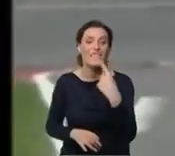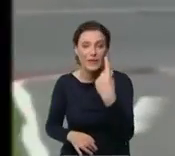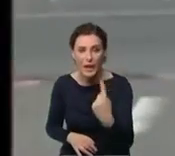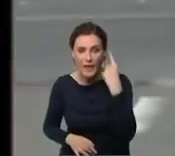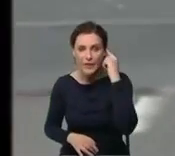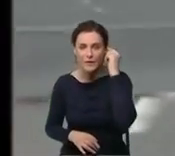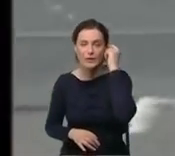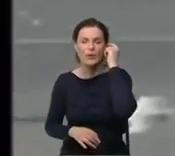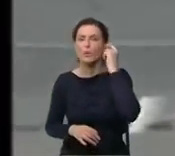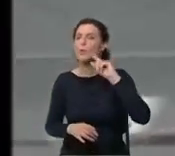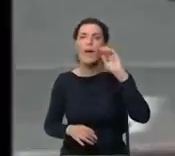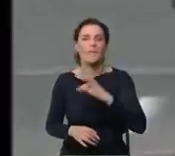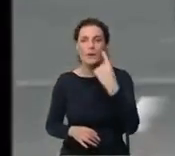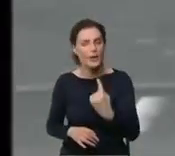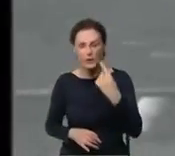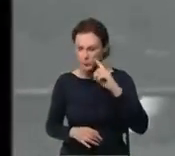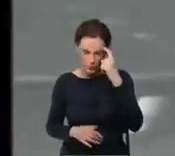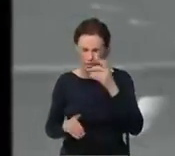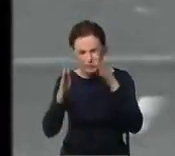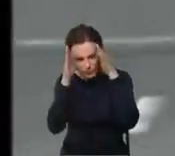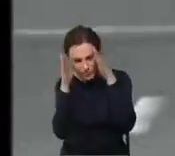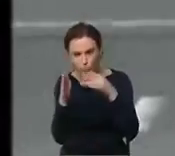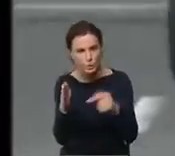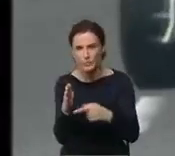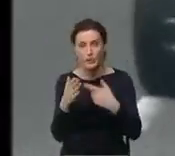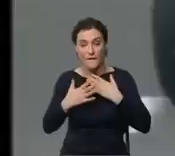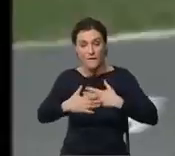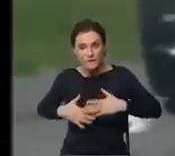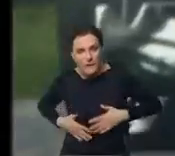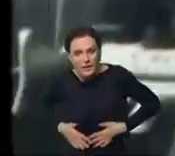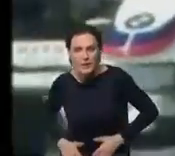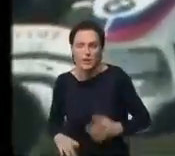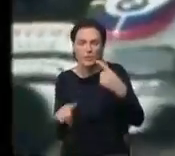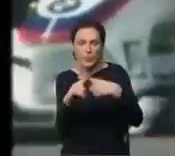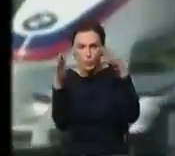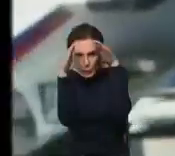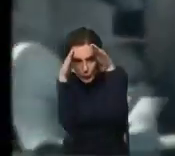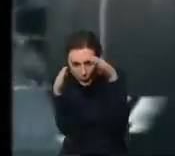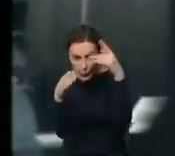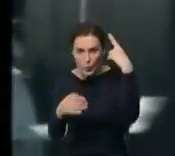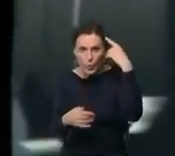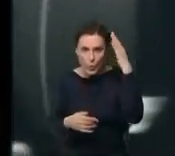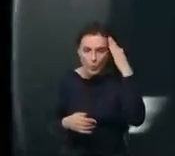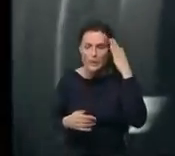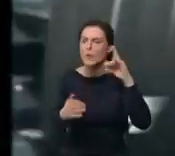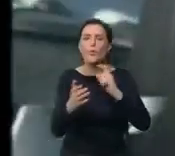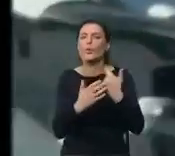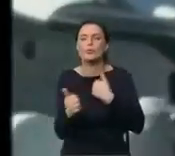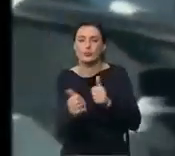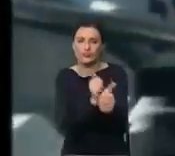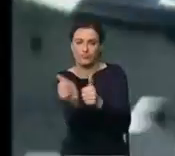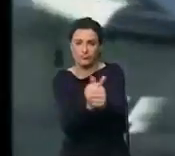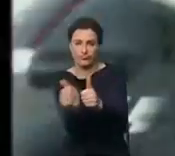nie tylko fizycznie, umysłowo, trzeba być skoncentrowanym i tak naprawdę nie trzeba pamiętać, że się ścigasz przeciwko najlepszym kierowcom